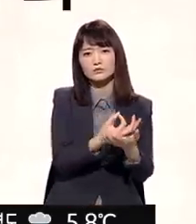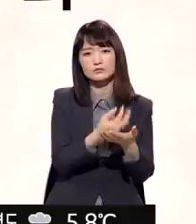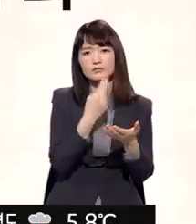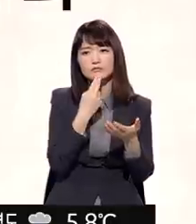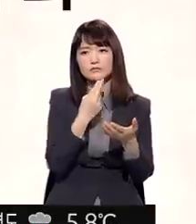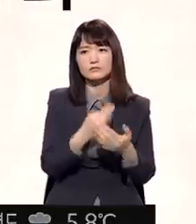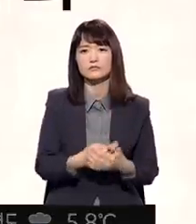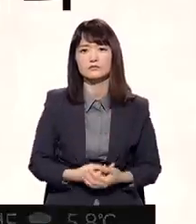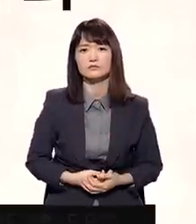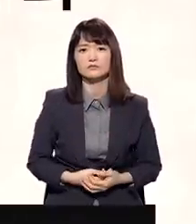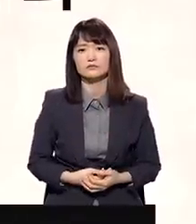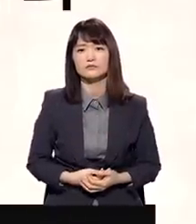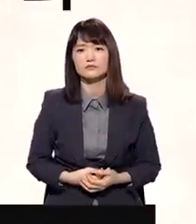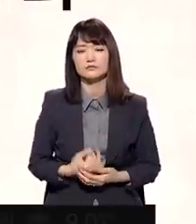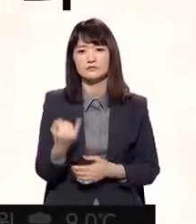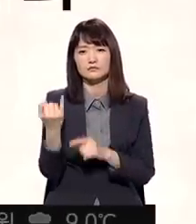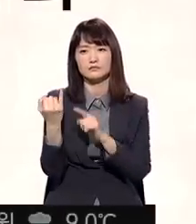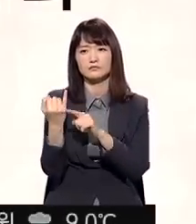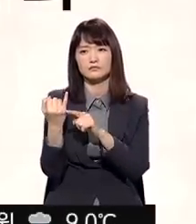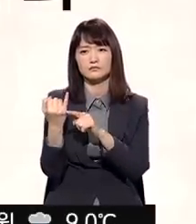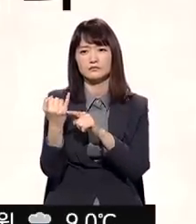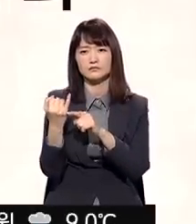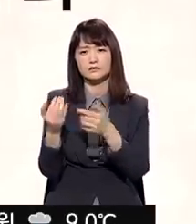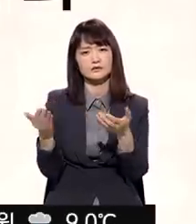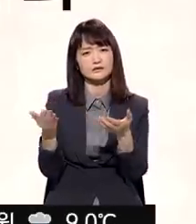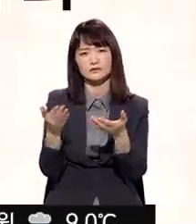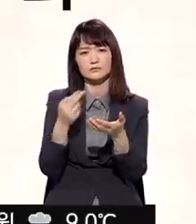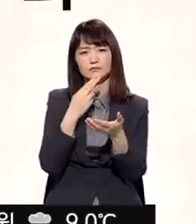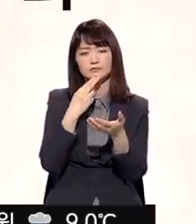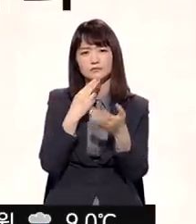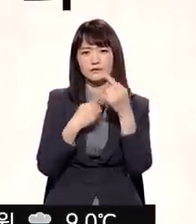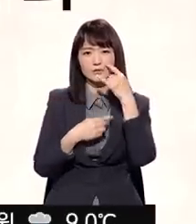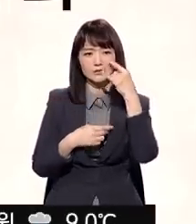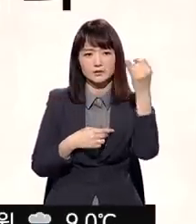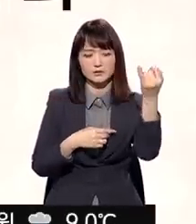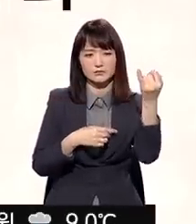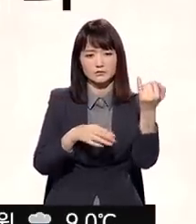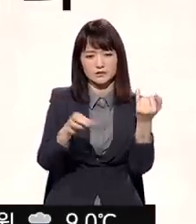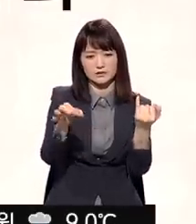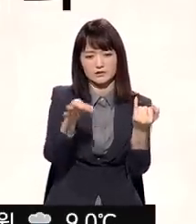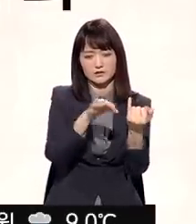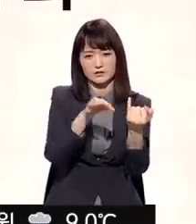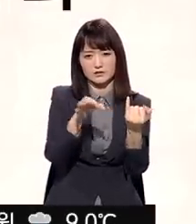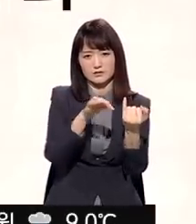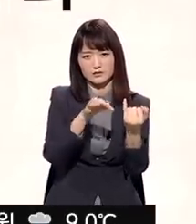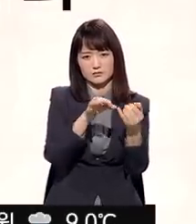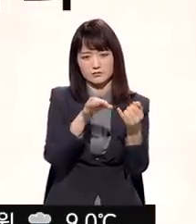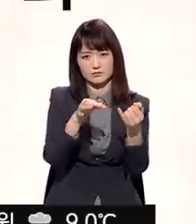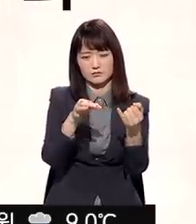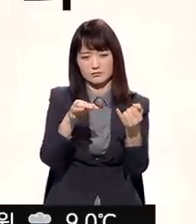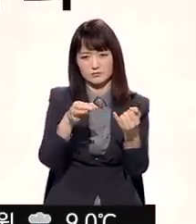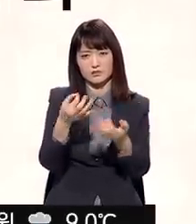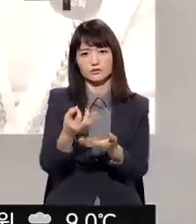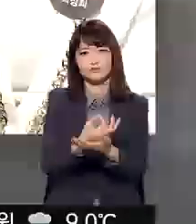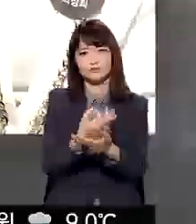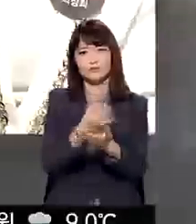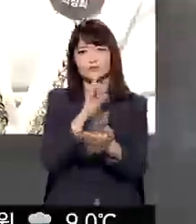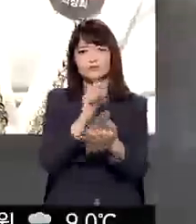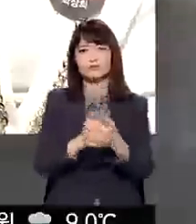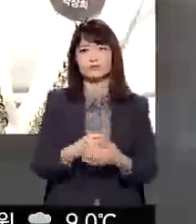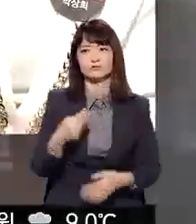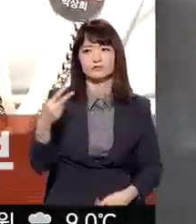게 없었던 겁니까? 네, 여성이 뚜렷한 직업이 없었고요. 어머니의 연금이 수입의 전부로 지금 알려지고 있어요.